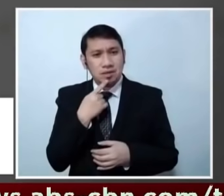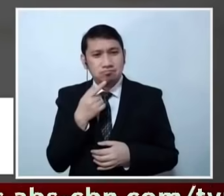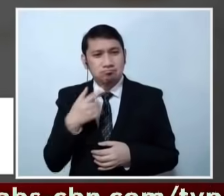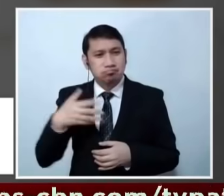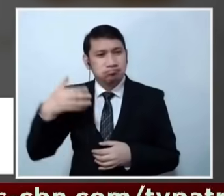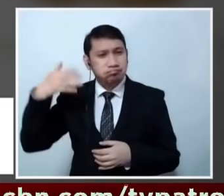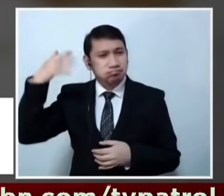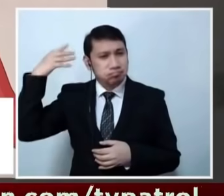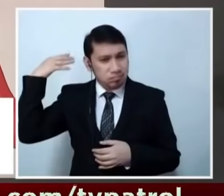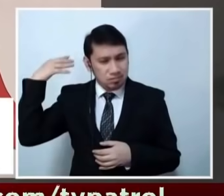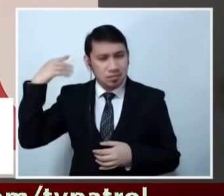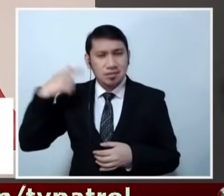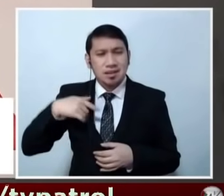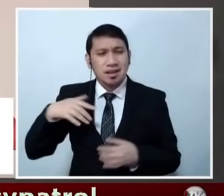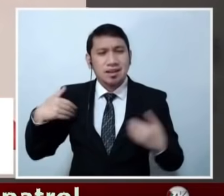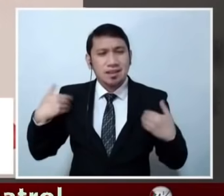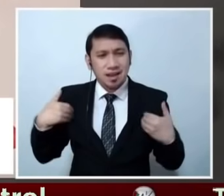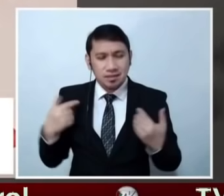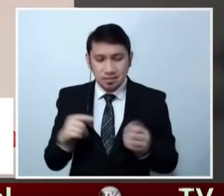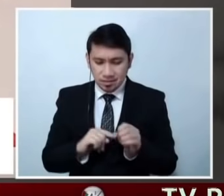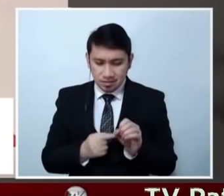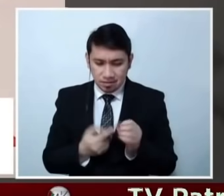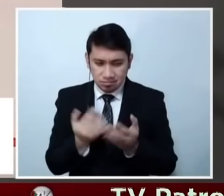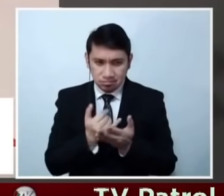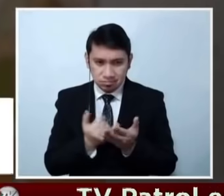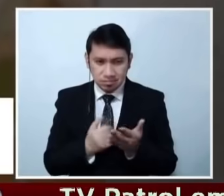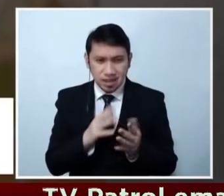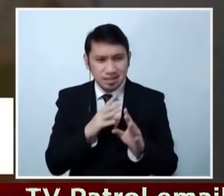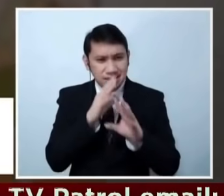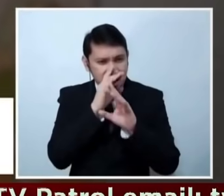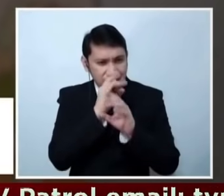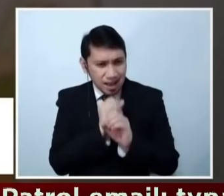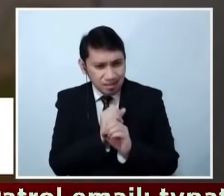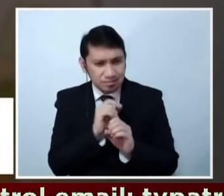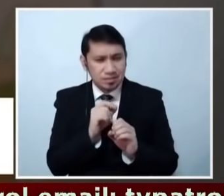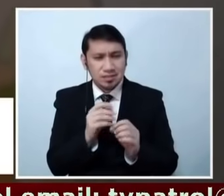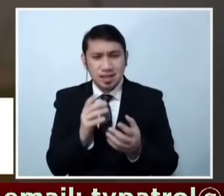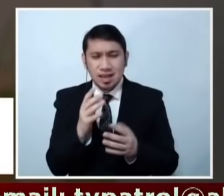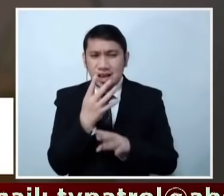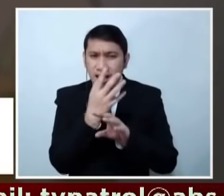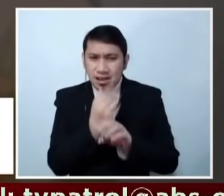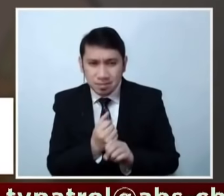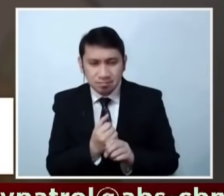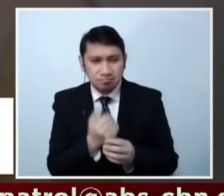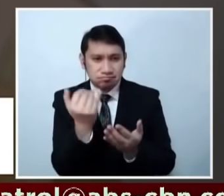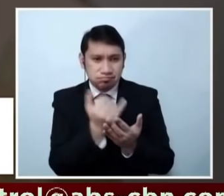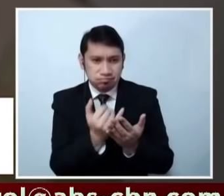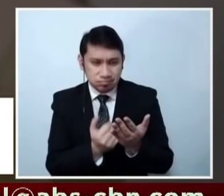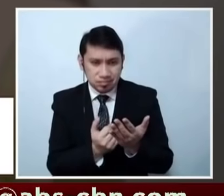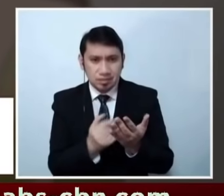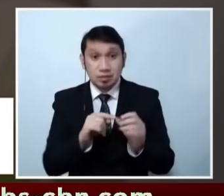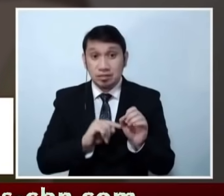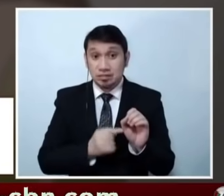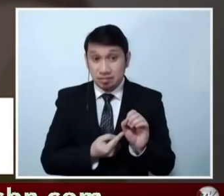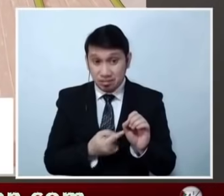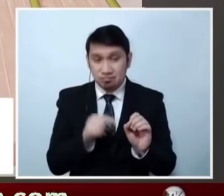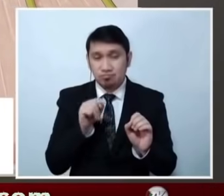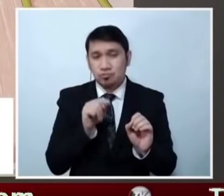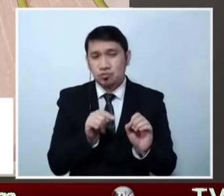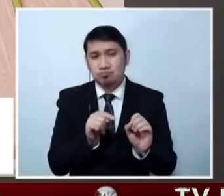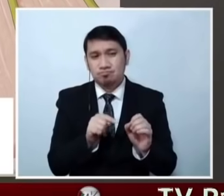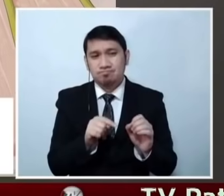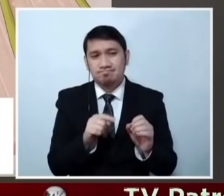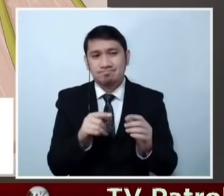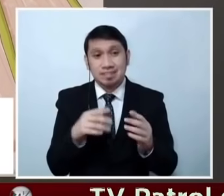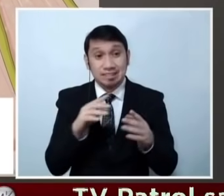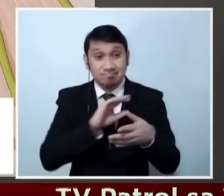mag-umpisang gumuhit ng mga damit at nahuwili siya sa fashion digital art mula nang magka-pandemya. Naniniwala po si TJ